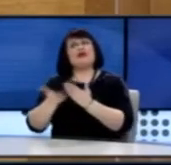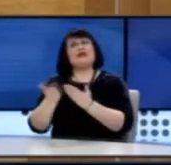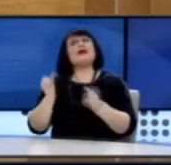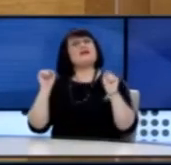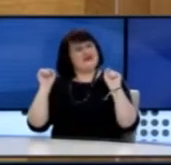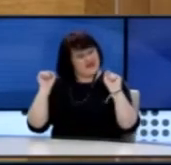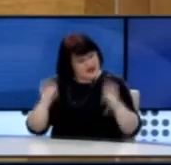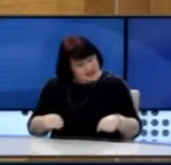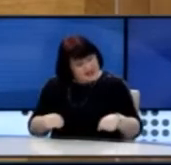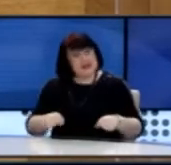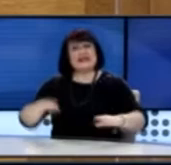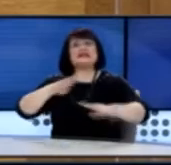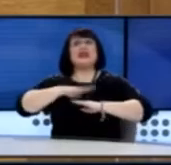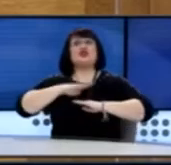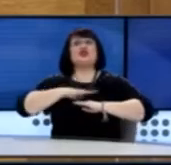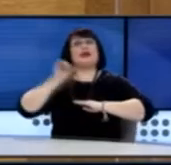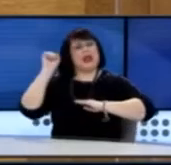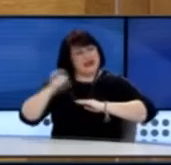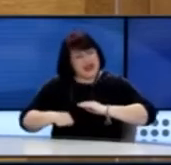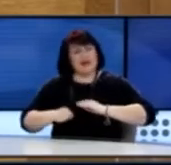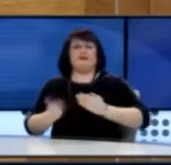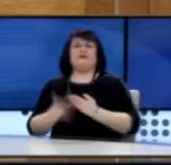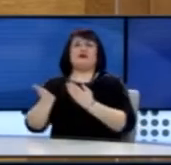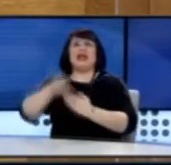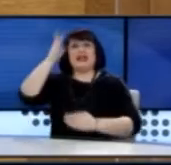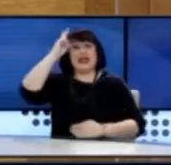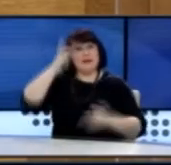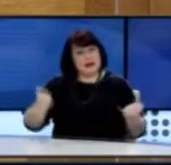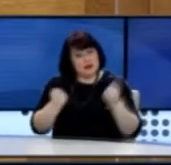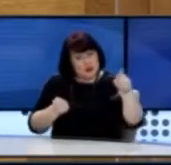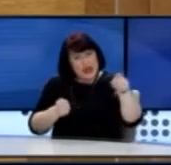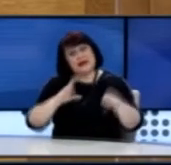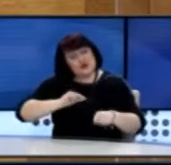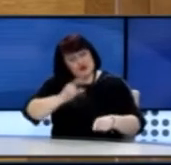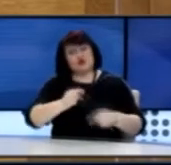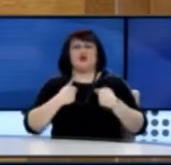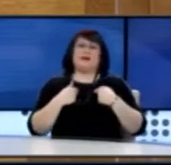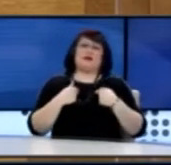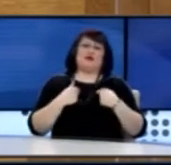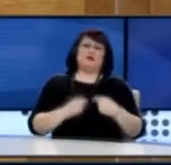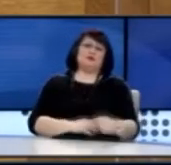ναι και στρατιωτικά. Το κάνει η Γερμανία.